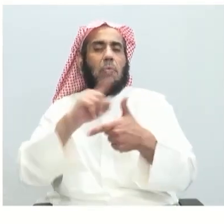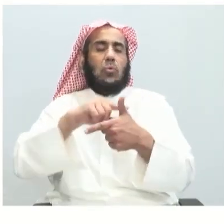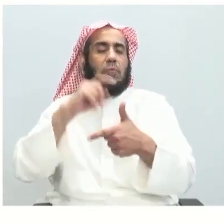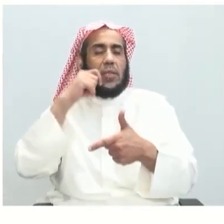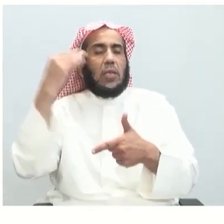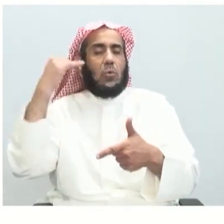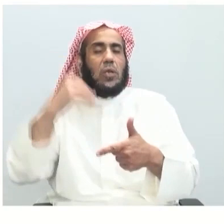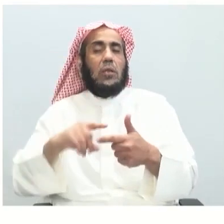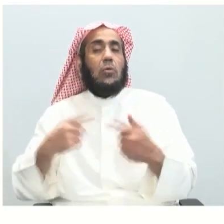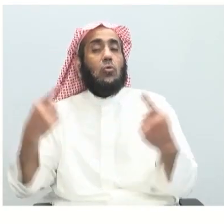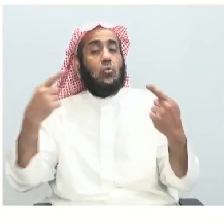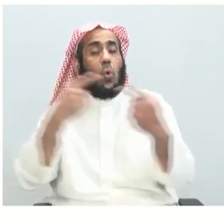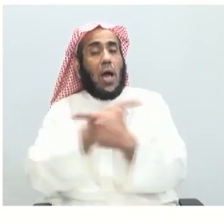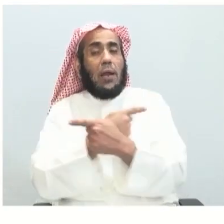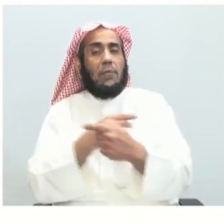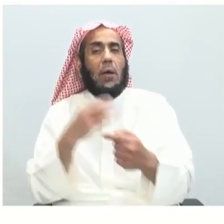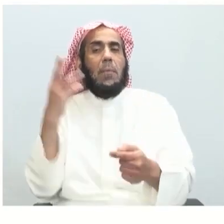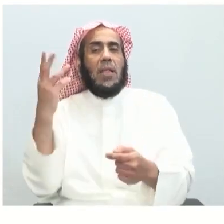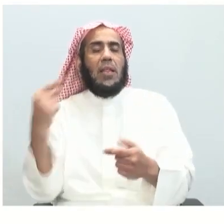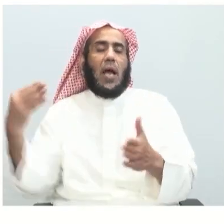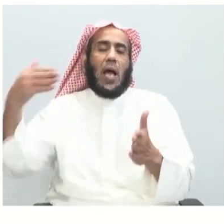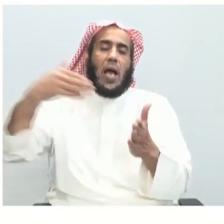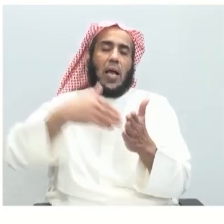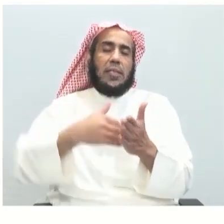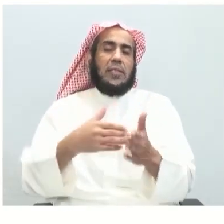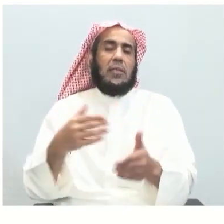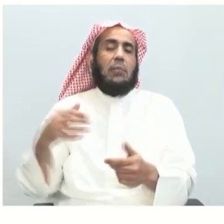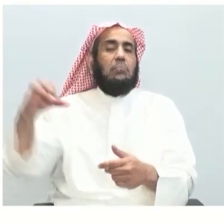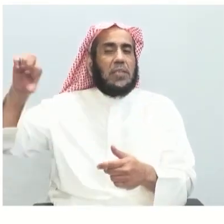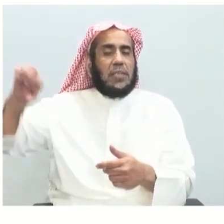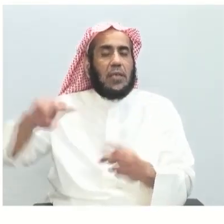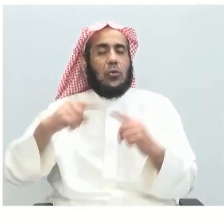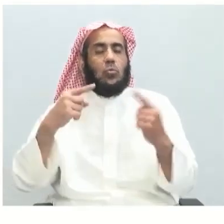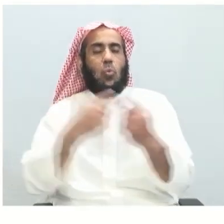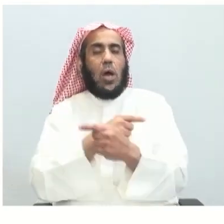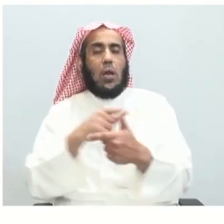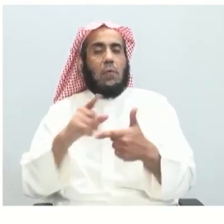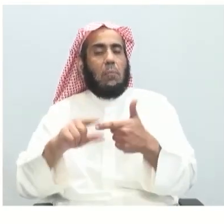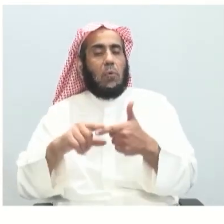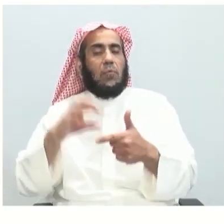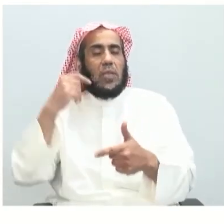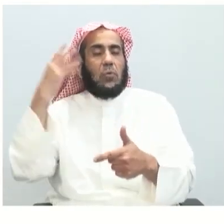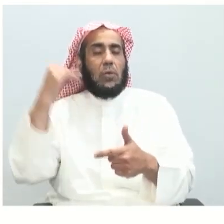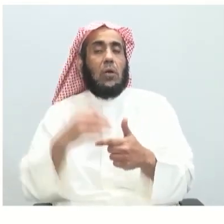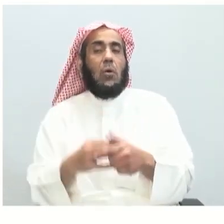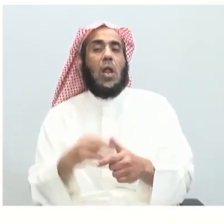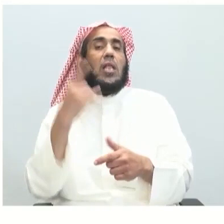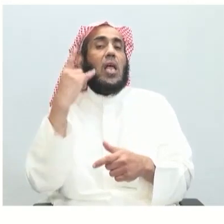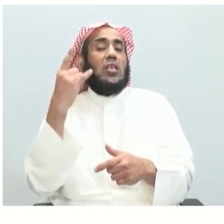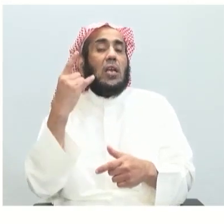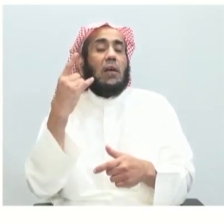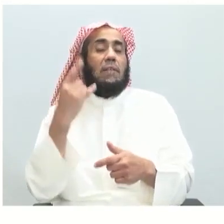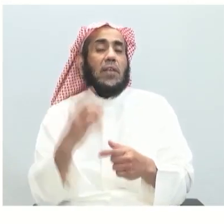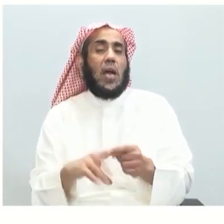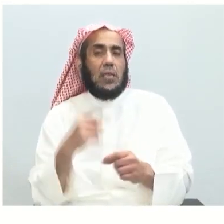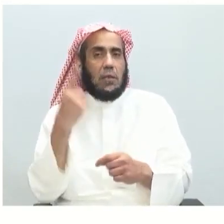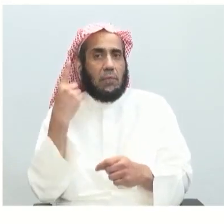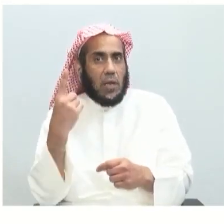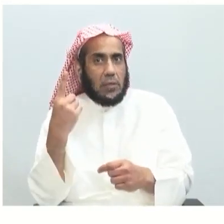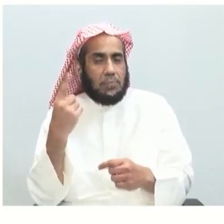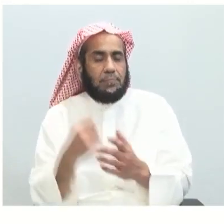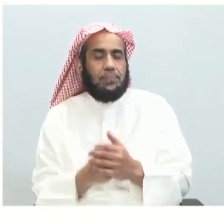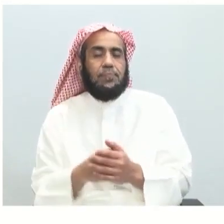والتانيث الاعداد من ثلاثه الى تسعه تخالف المعدود في التفكير والتانيث والعدد عشره في حاله الافراد